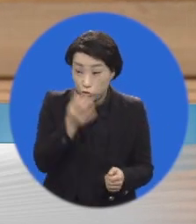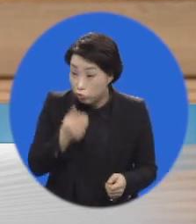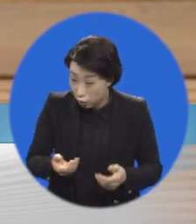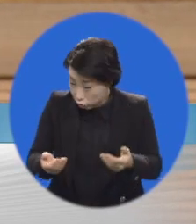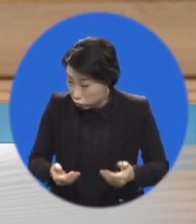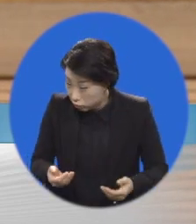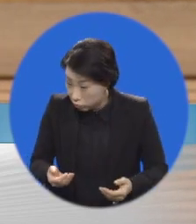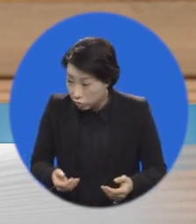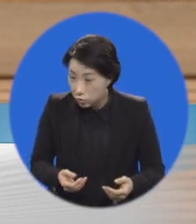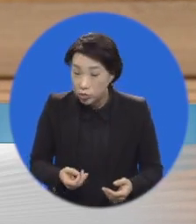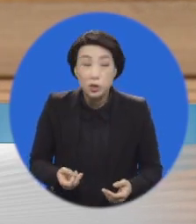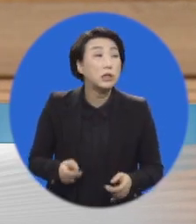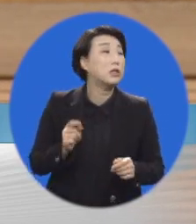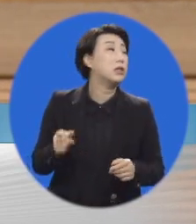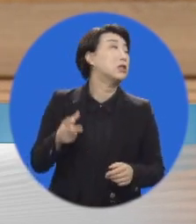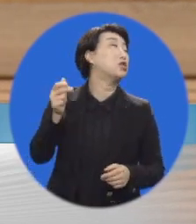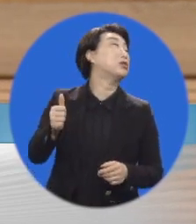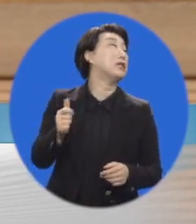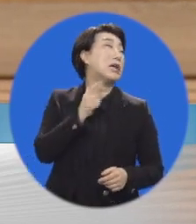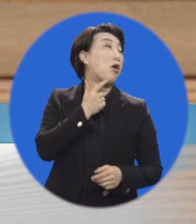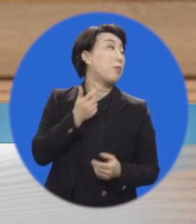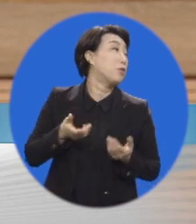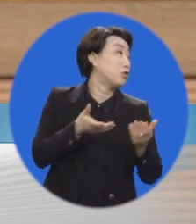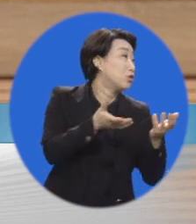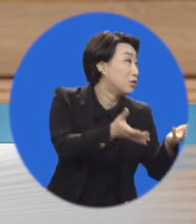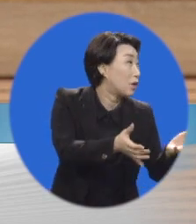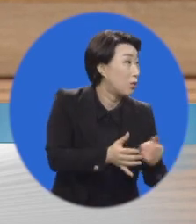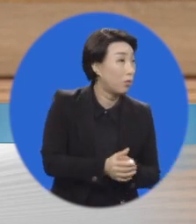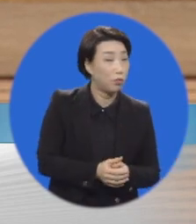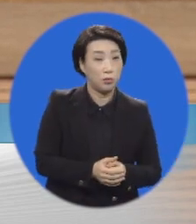거냐고 물으면 내 주인 야곱이가